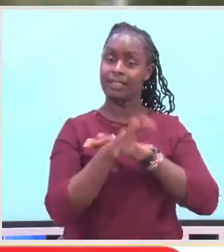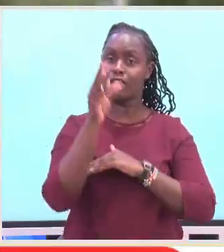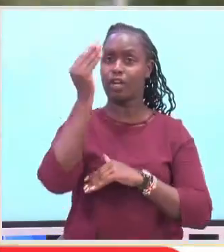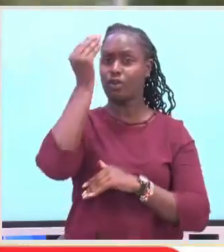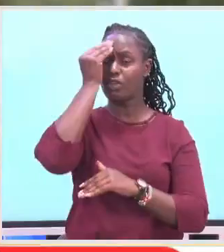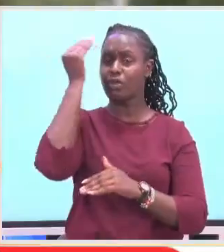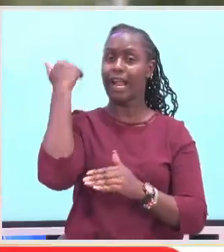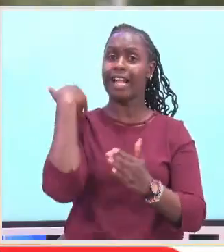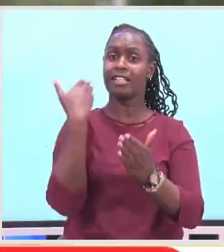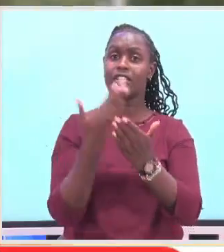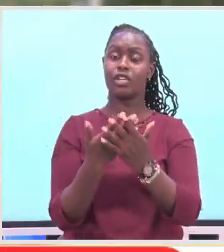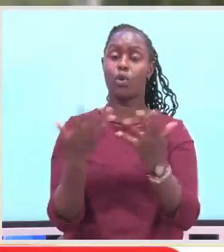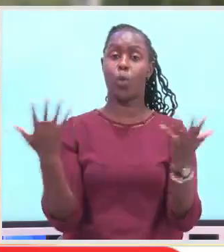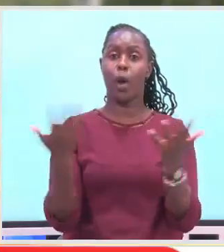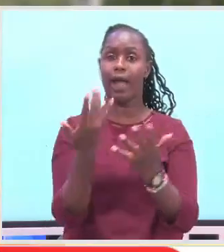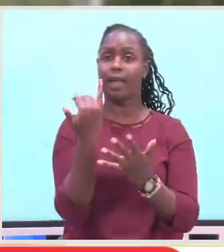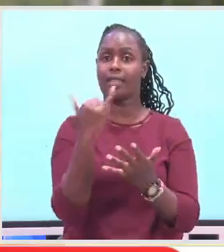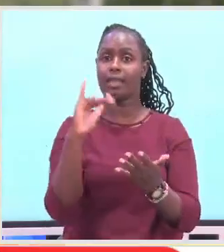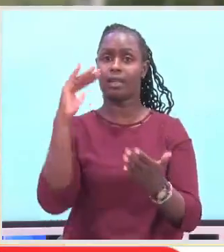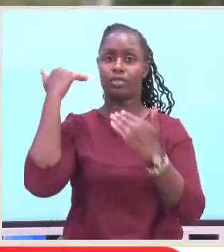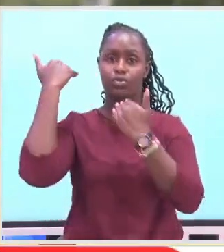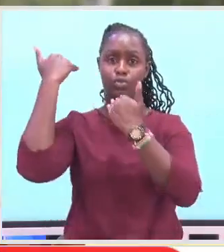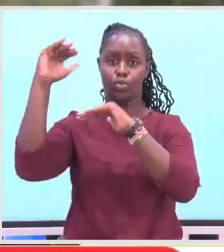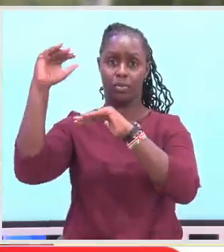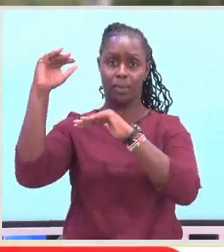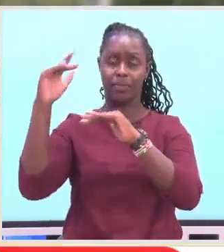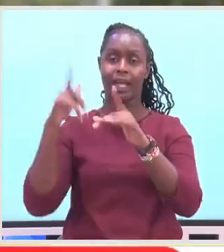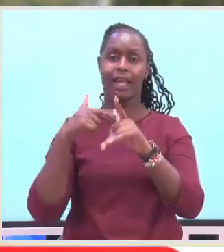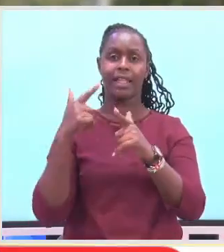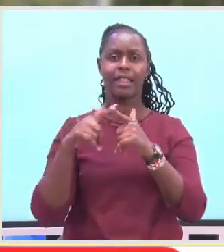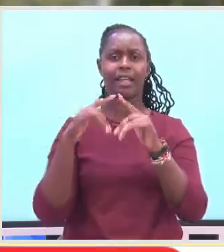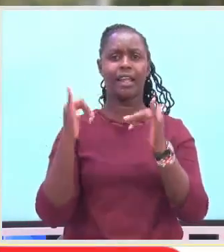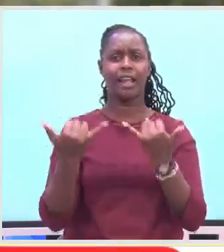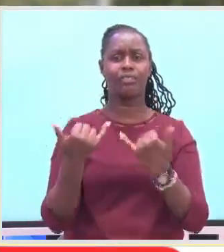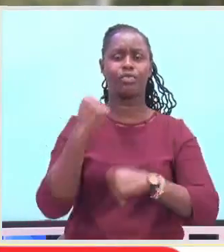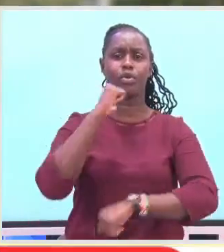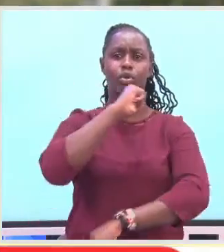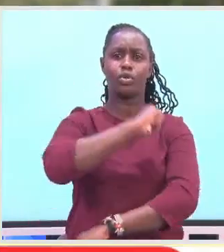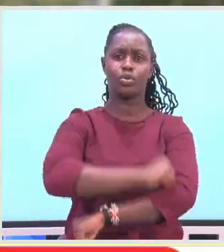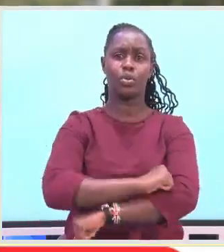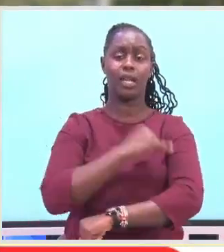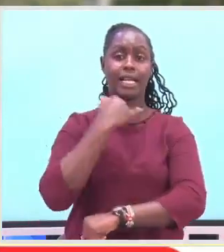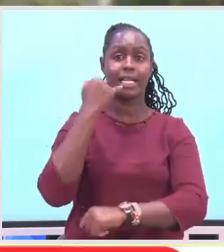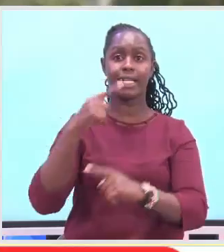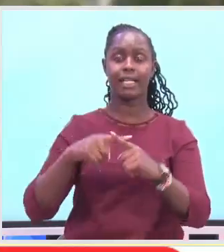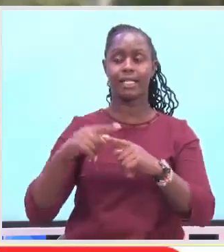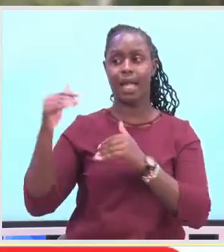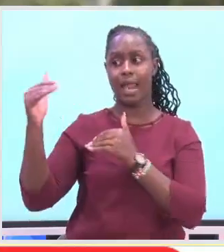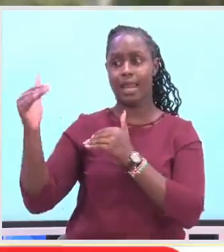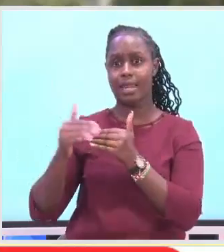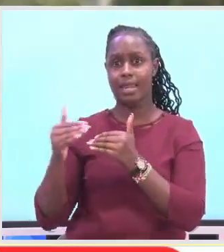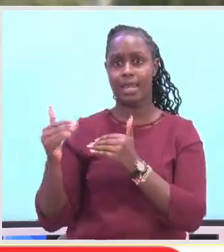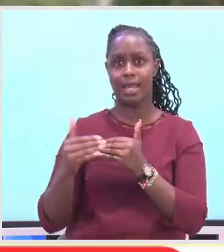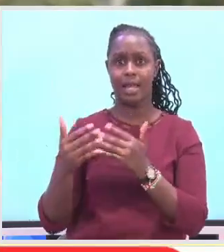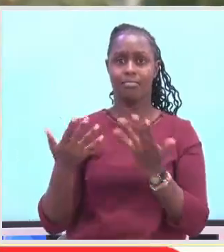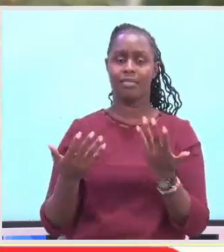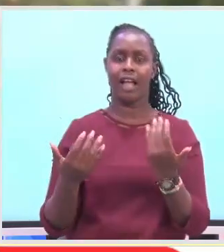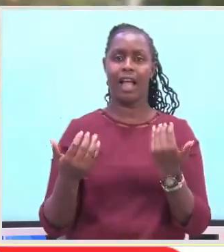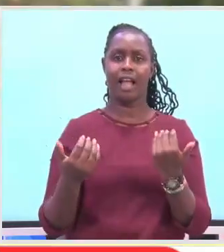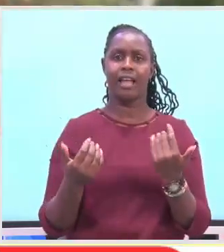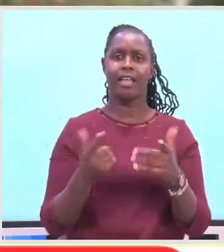walifikia. Na ikawa pas kama shule imekuwa karibu na kri hiyo ndio ilipea yeye motisha.